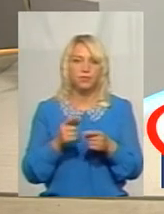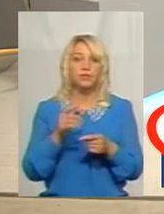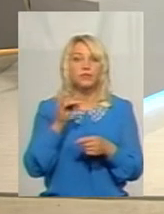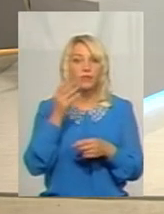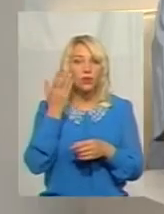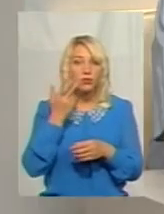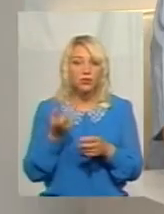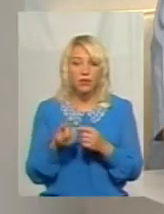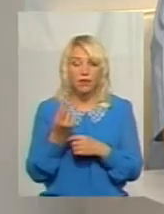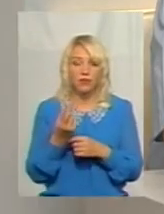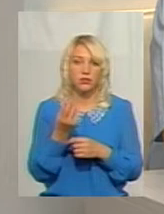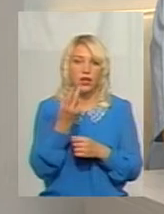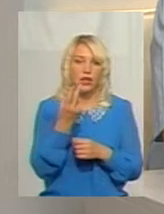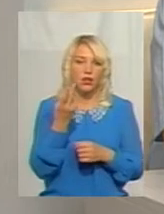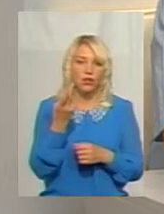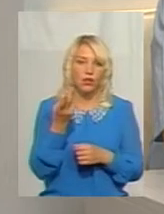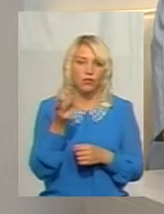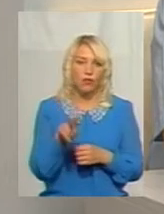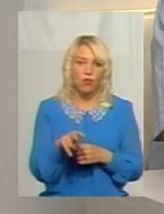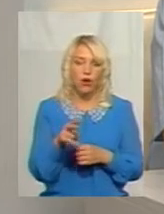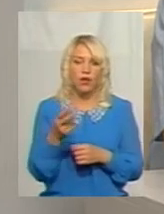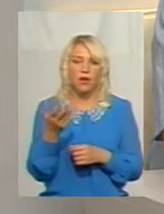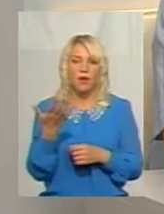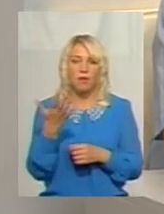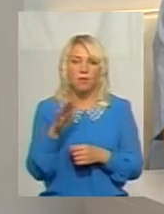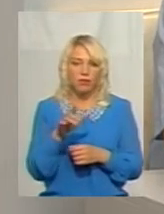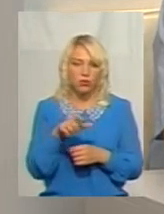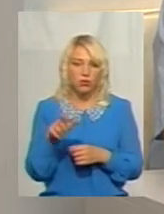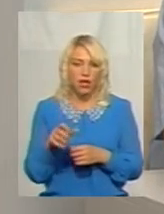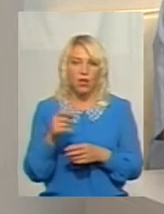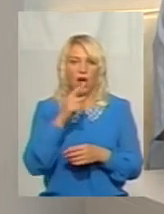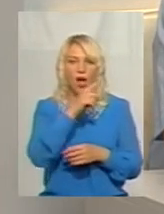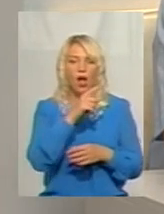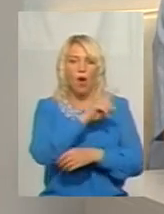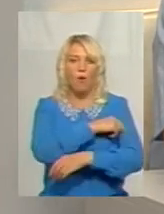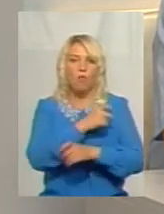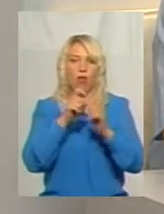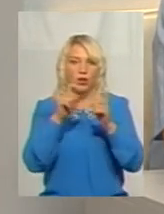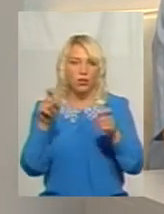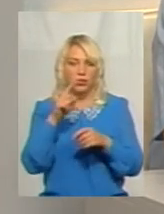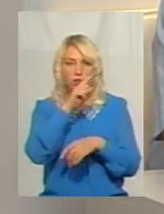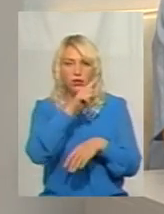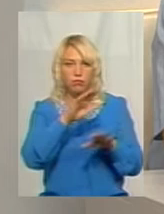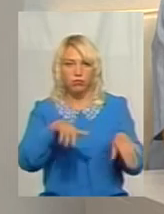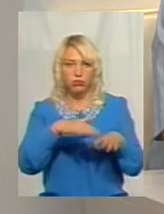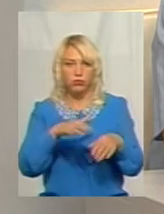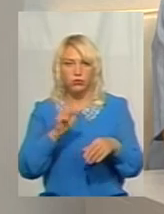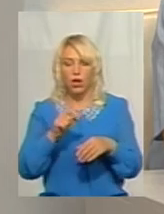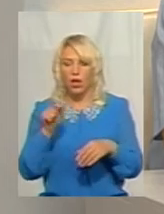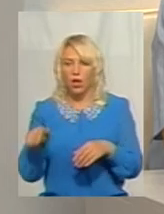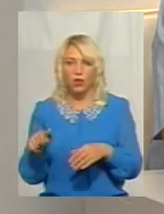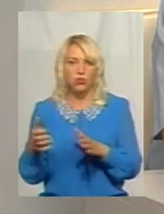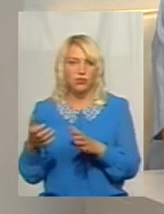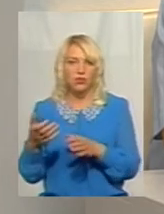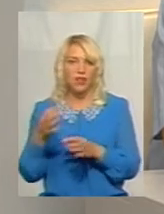пацієнтів. Відповідно, ми оголювали лабораторію поліклініки, а тут він працював неефективно. Через те ми впроваджували в